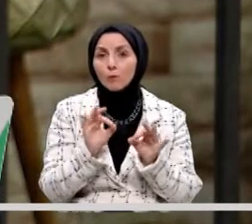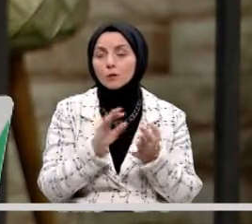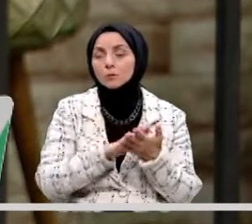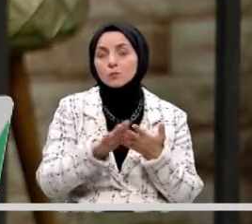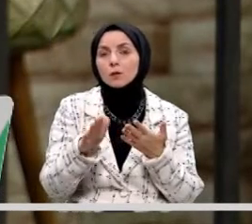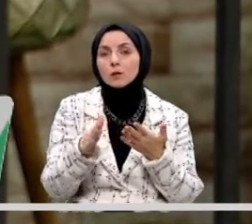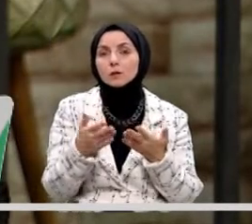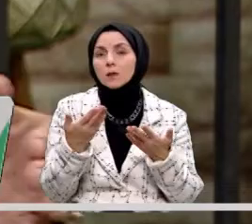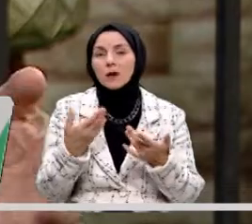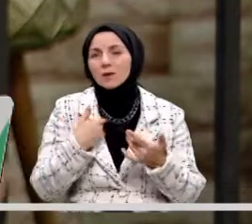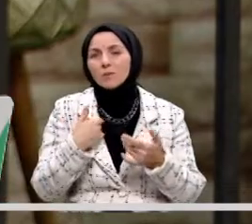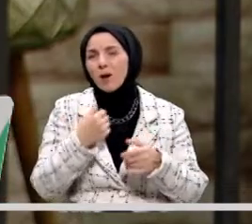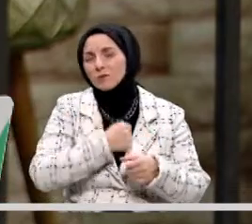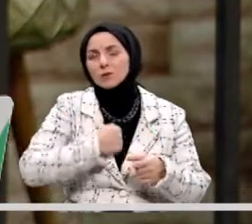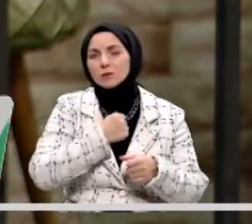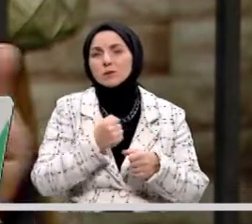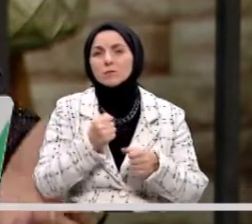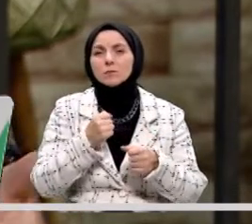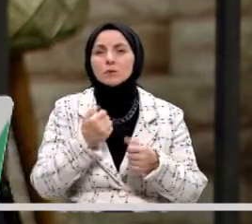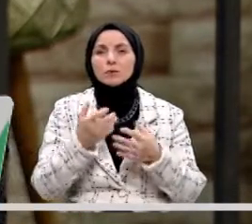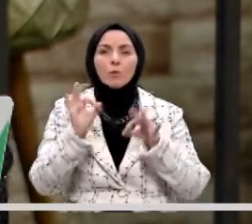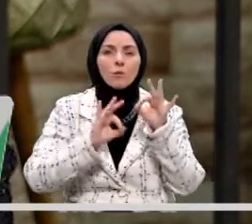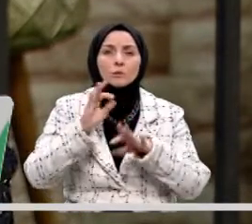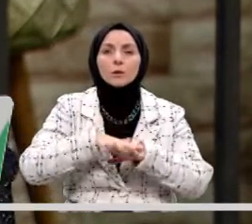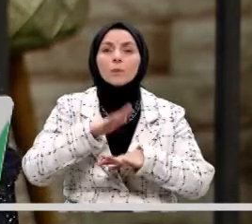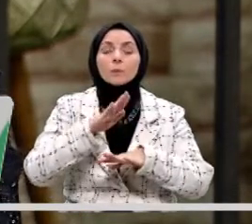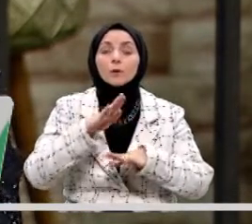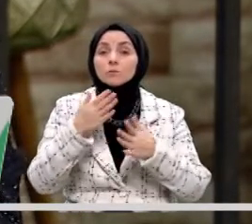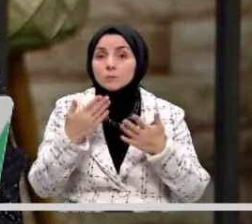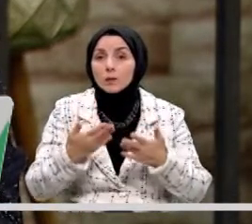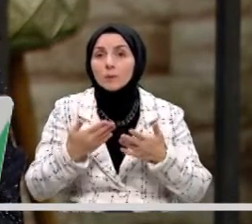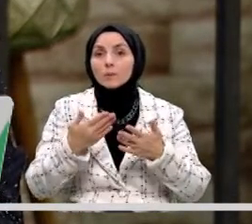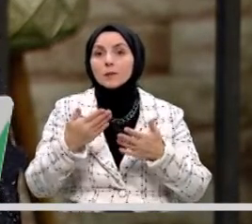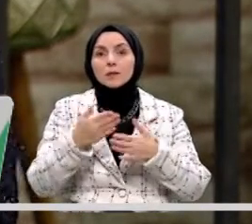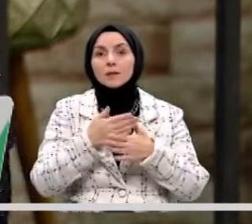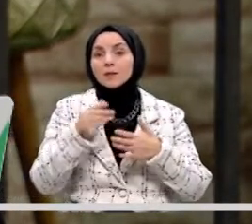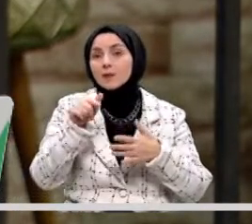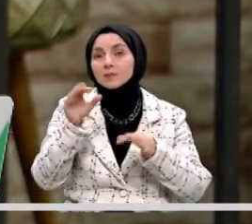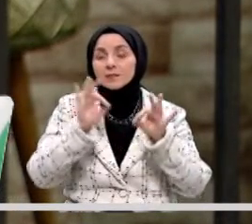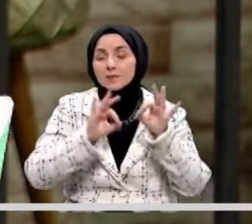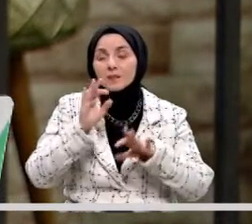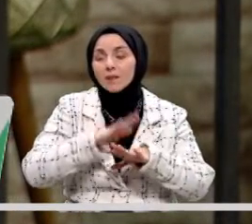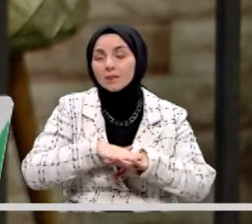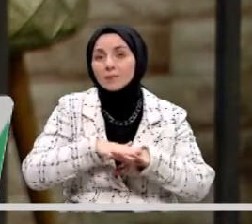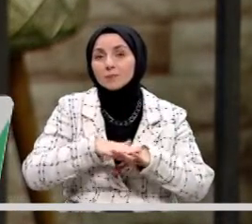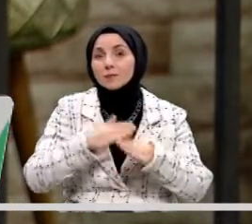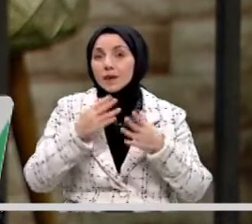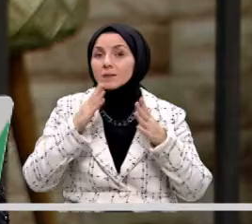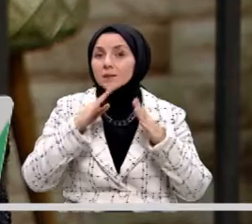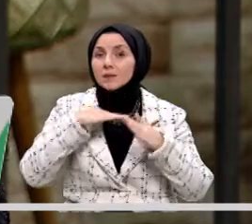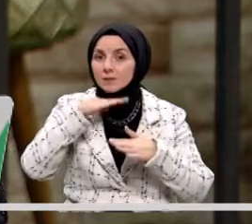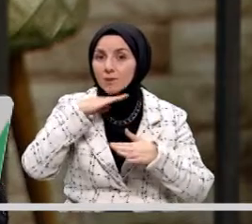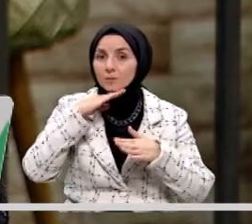Ben Öfkemi kontrol ederim bana ne böyle Tamam da ben şimdi seni Niye idare edeyim yani eş olarak anne olabilir Ben böyle bir anneyim tamam da yani